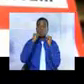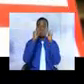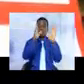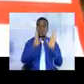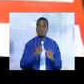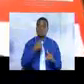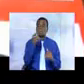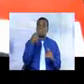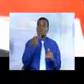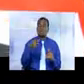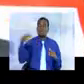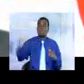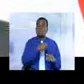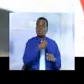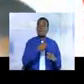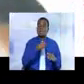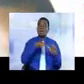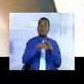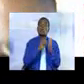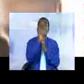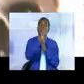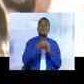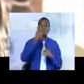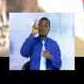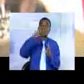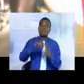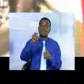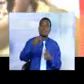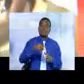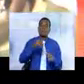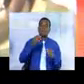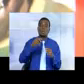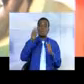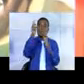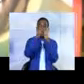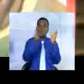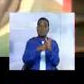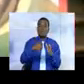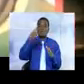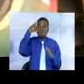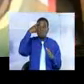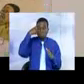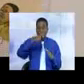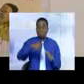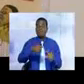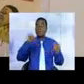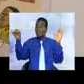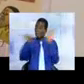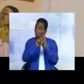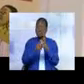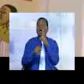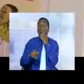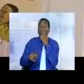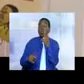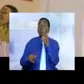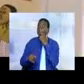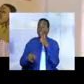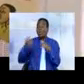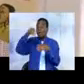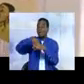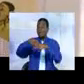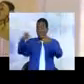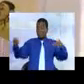ivoirien, rappelons-le, a pris en octobre 2012 un décret portant interdiction de fumer dans les lieux publics et les